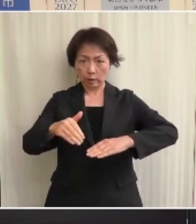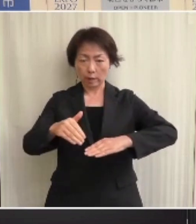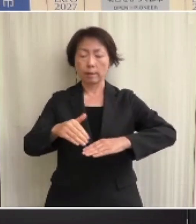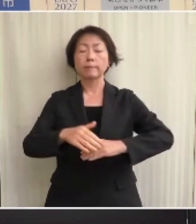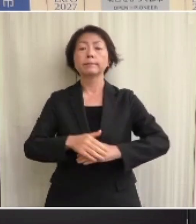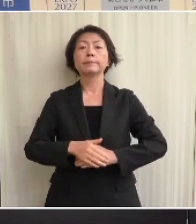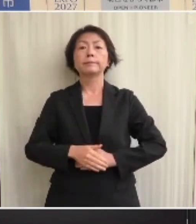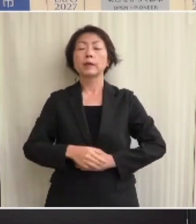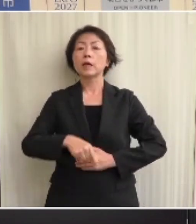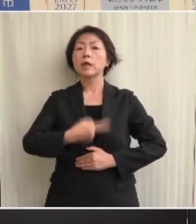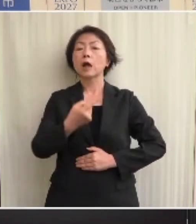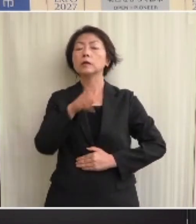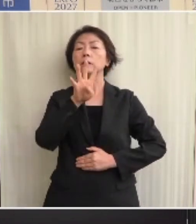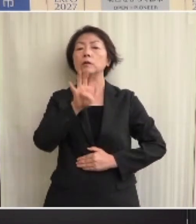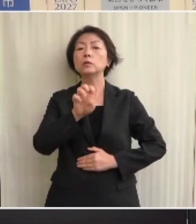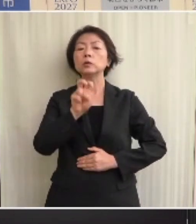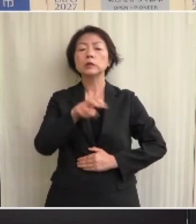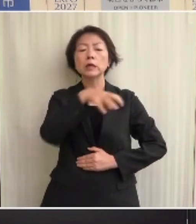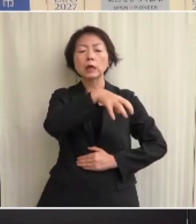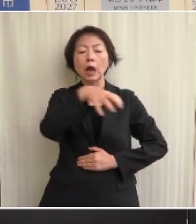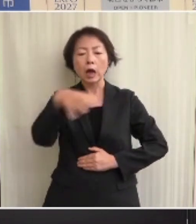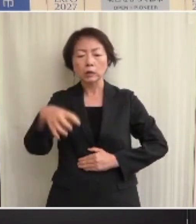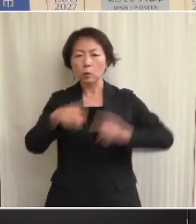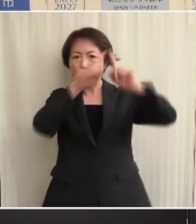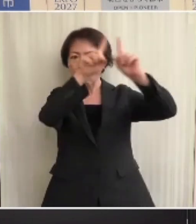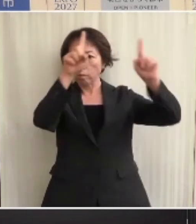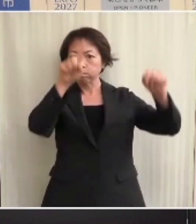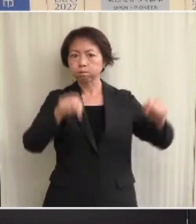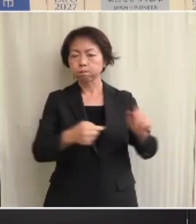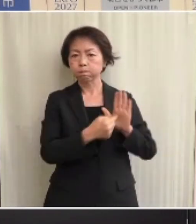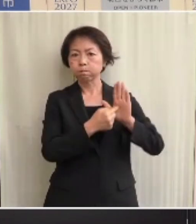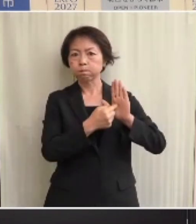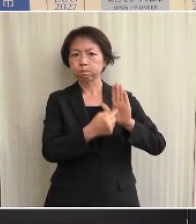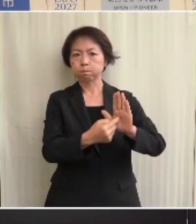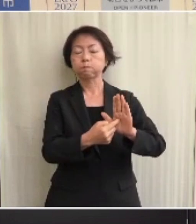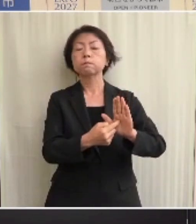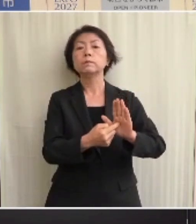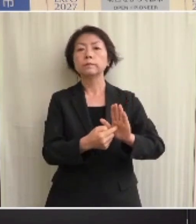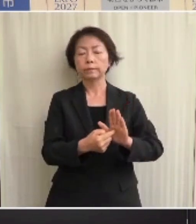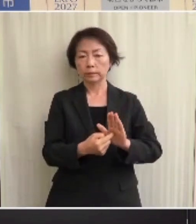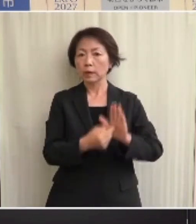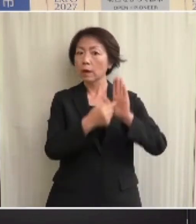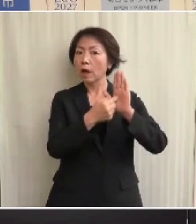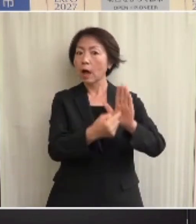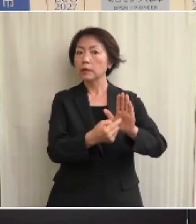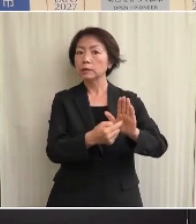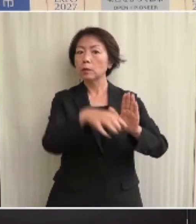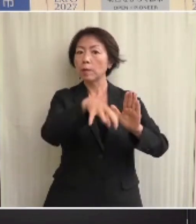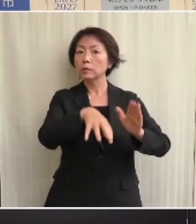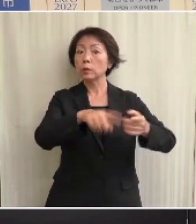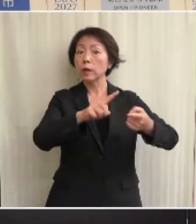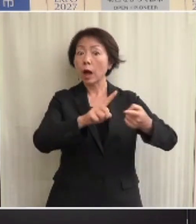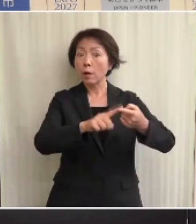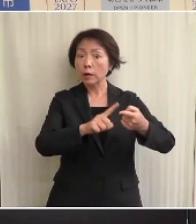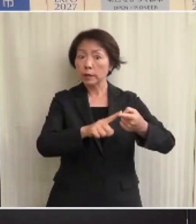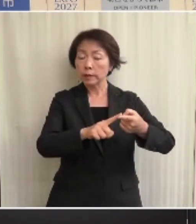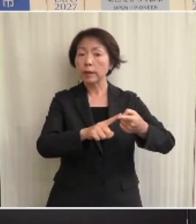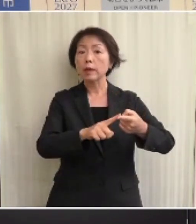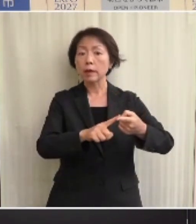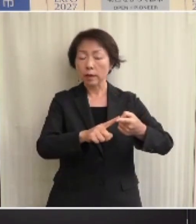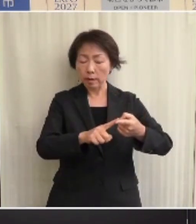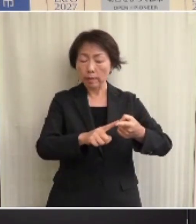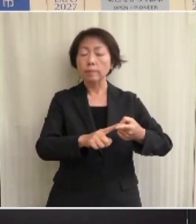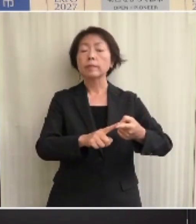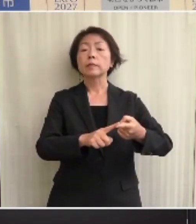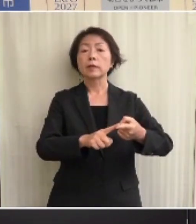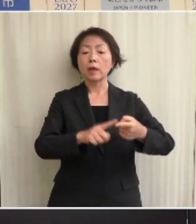箇所のサイネージを活用いたしまして、発信場所の状況に合わせて、随